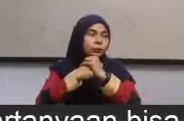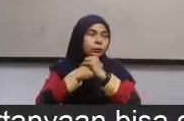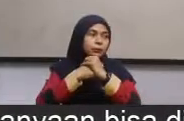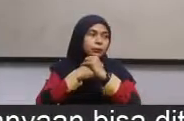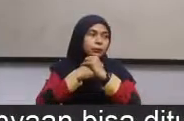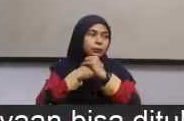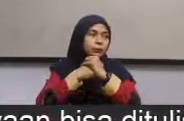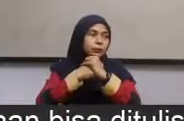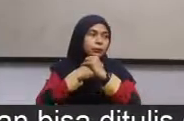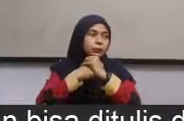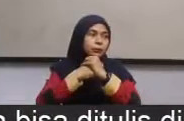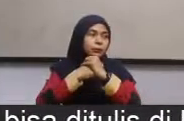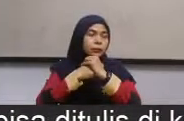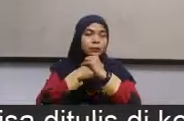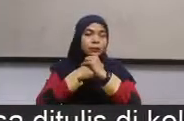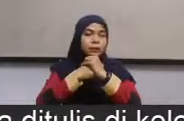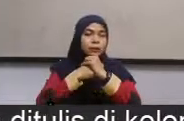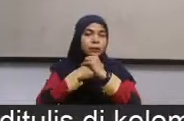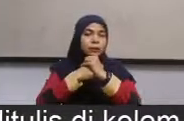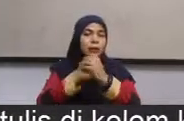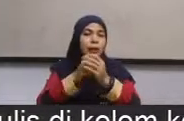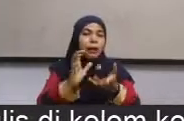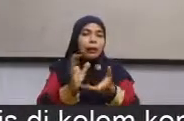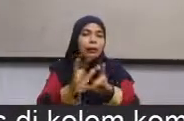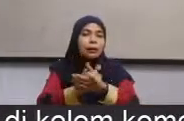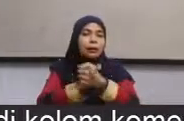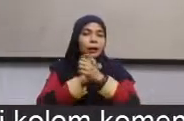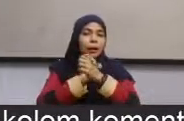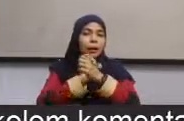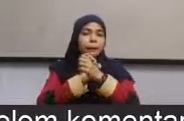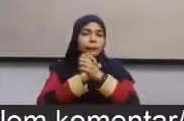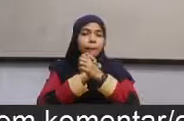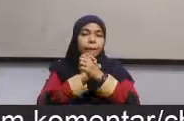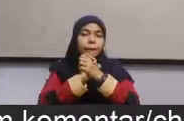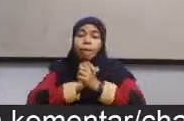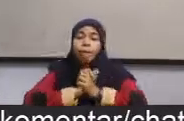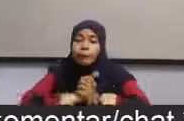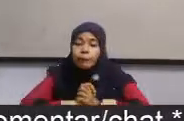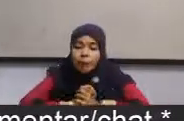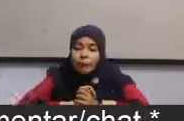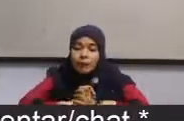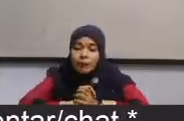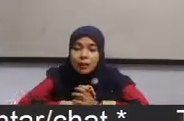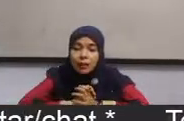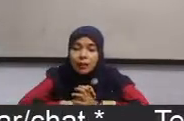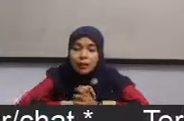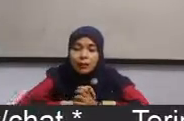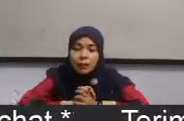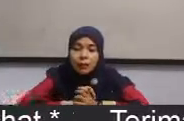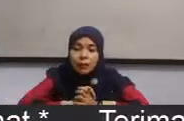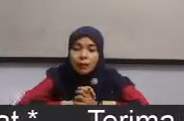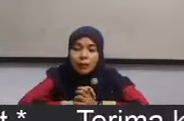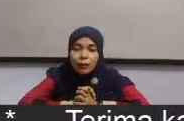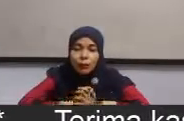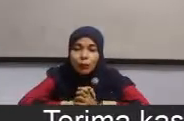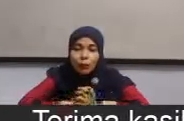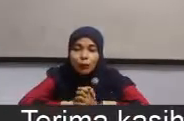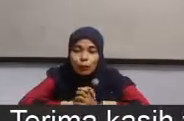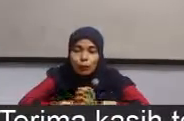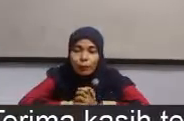itu Hai barang-barangnya seperti apa-apa Zikri